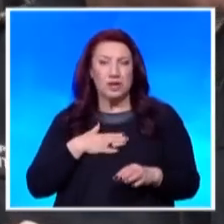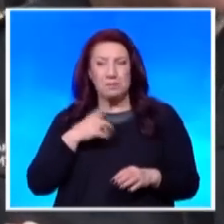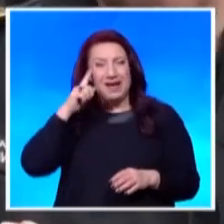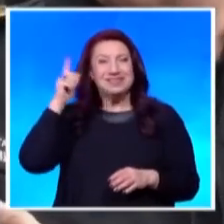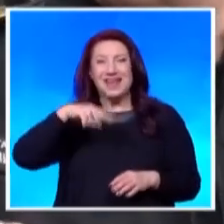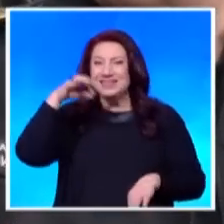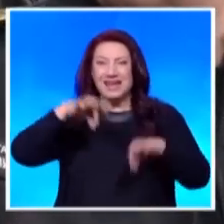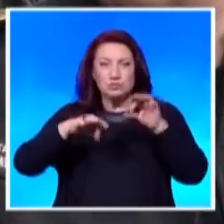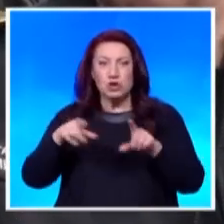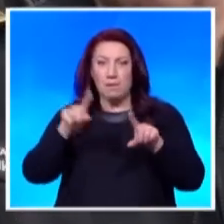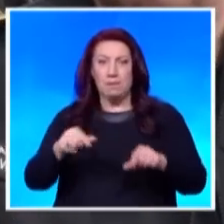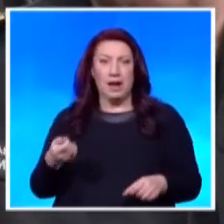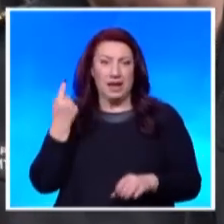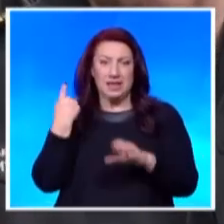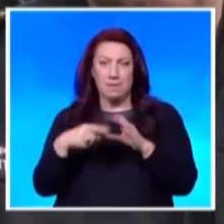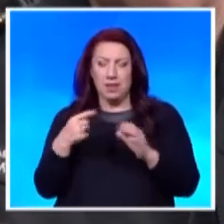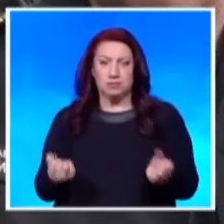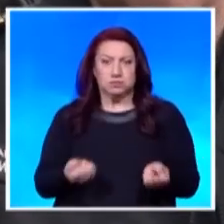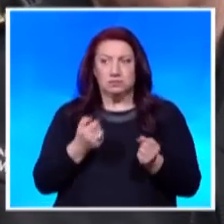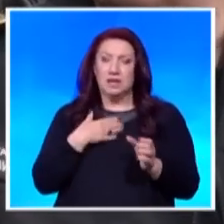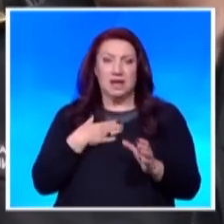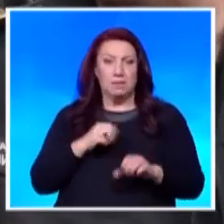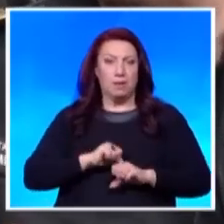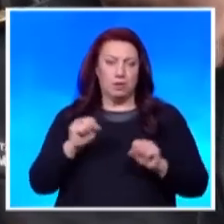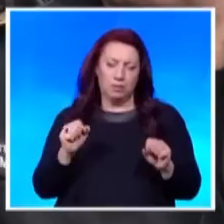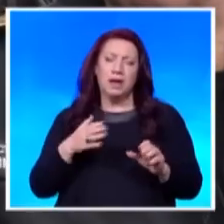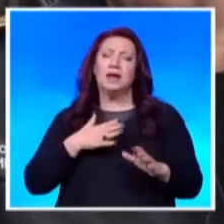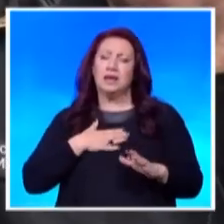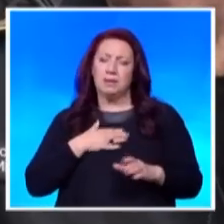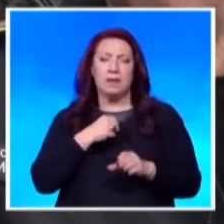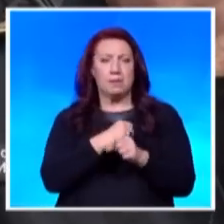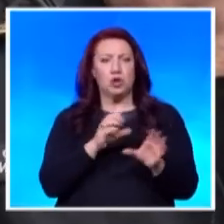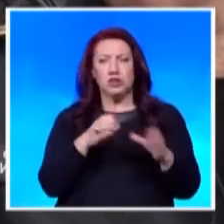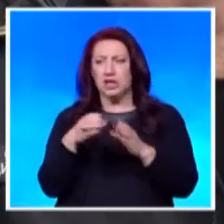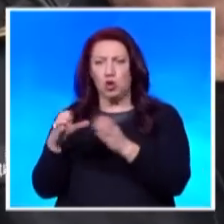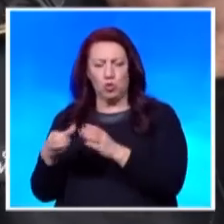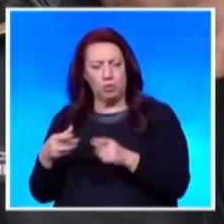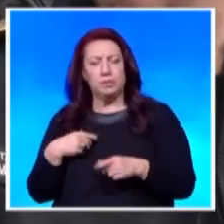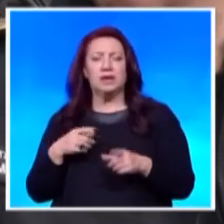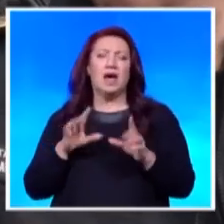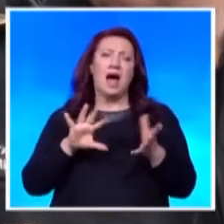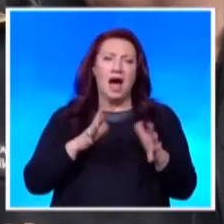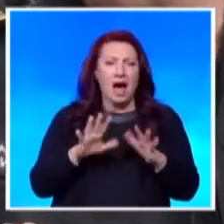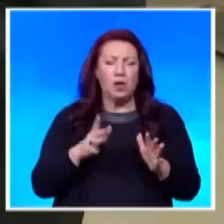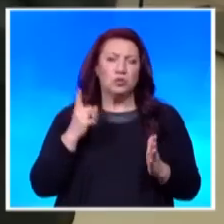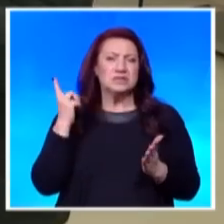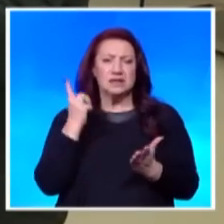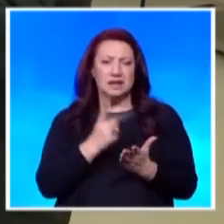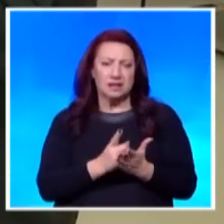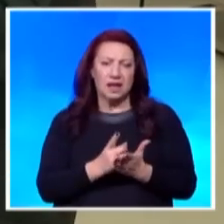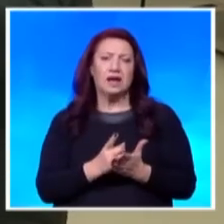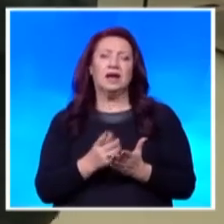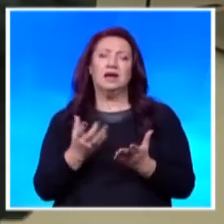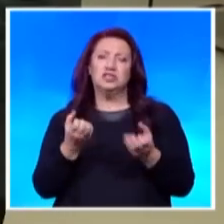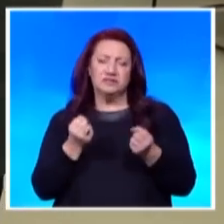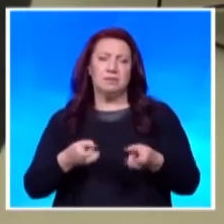имаме групи, които са в готовност да реагират, ако трябва със съответното решение на съответния